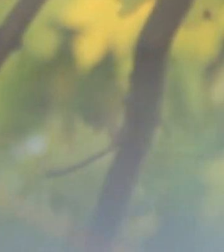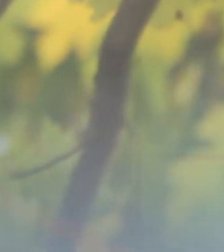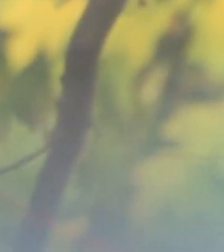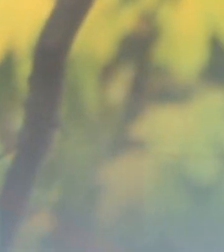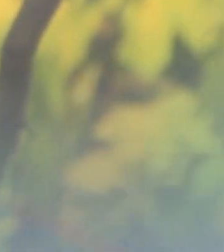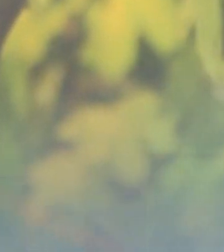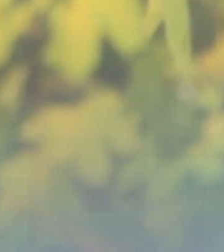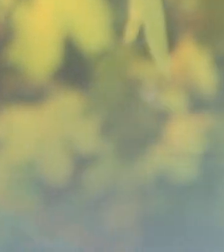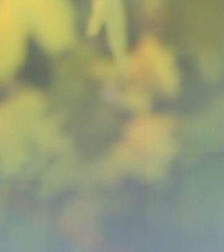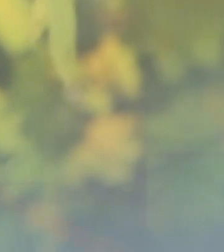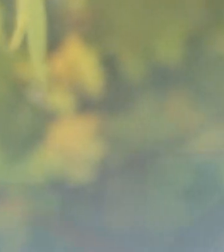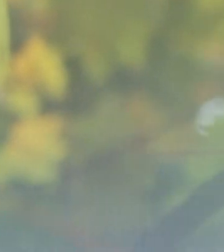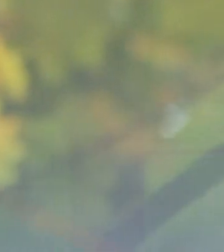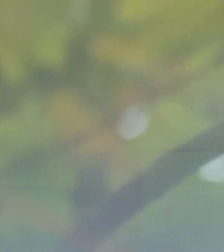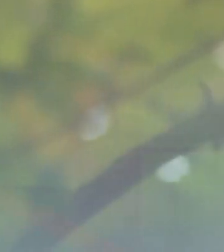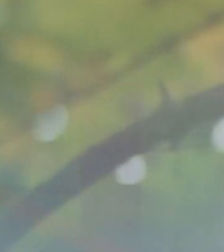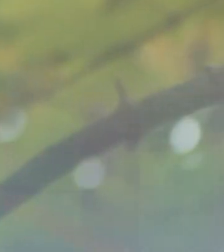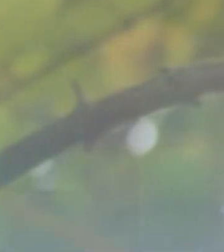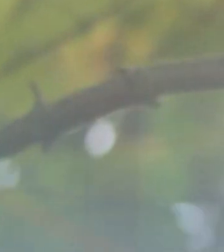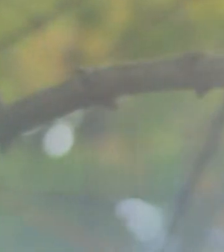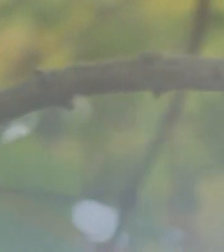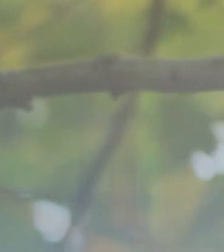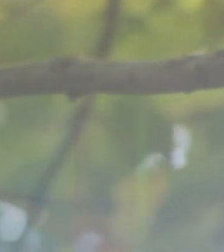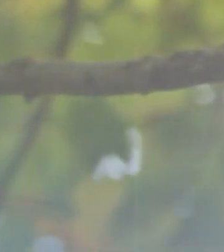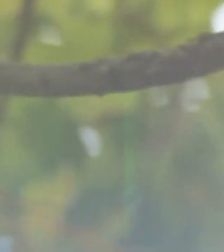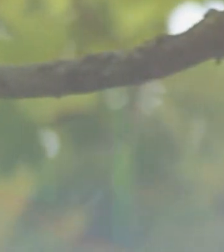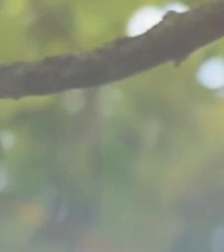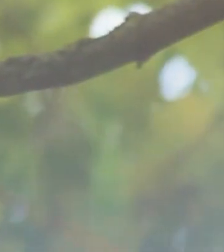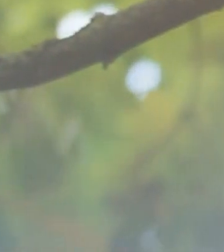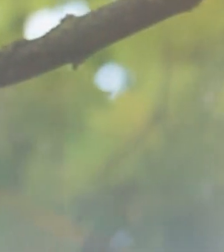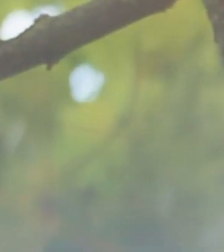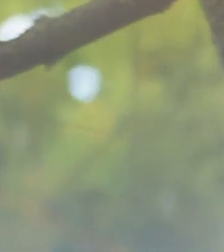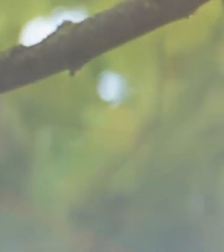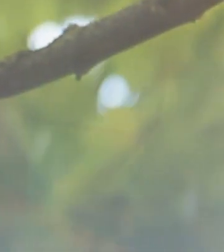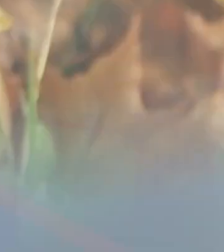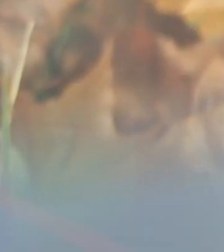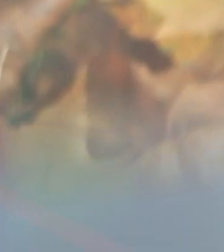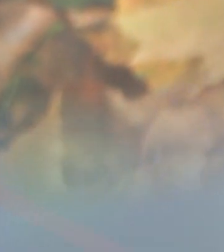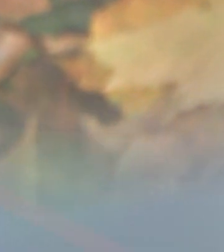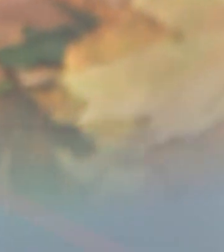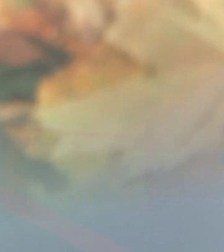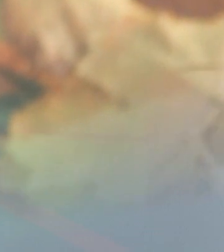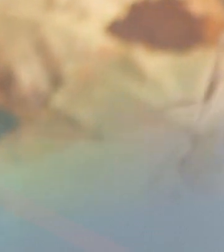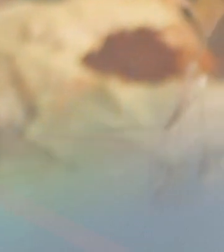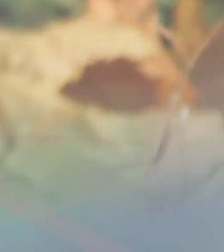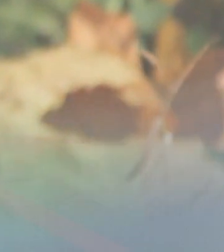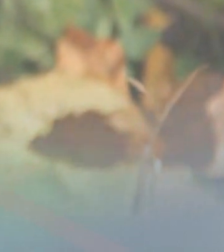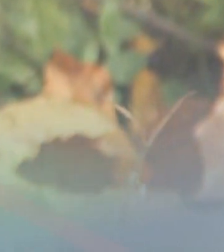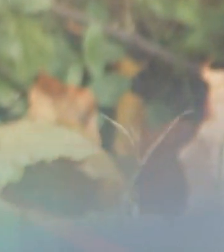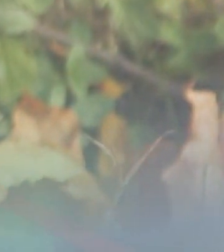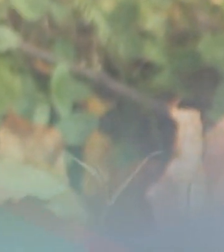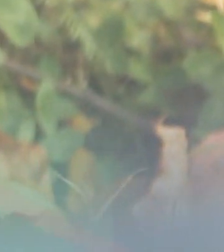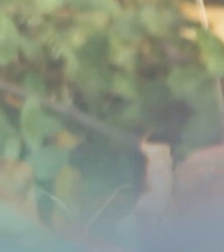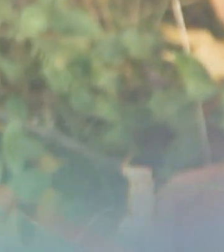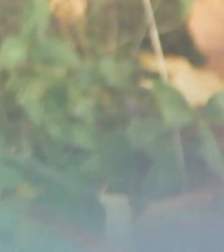ў 1976 годзе. Слупок тэрмометра апусціўся да 6,2 градуса марозу.